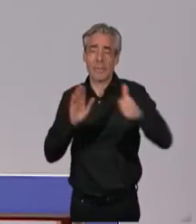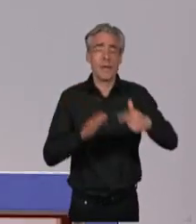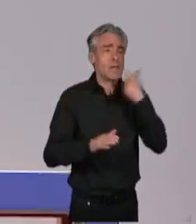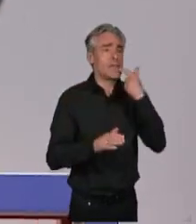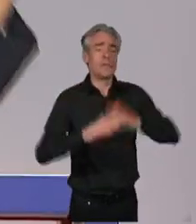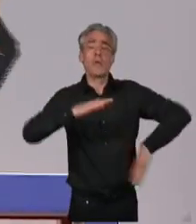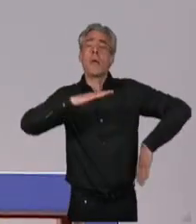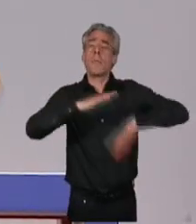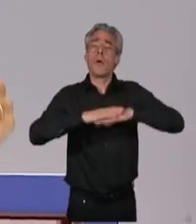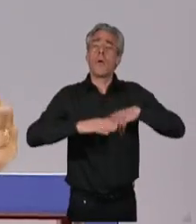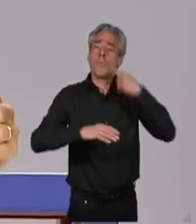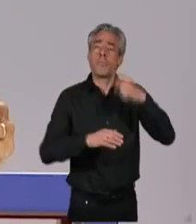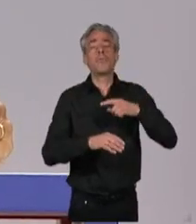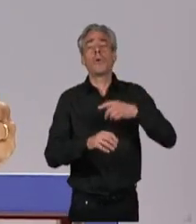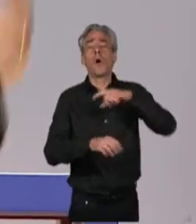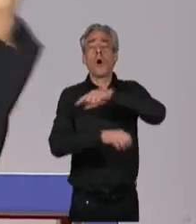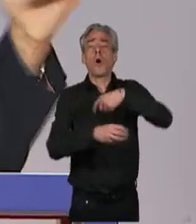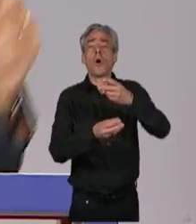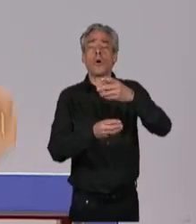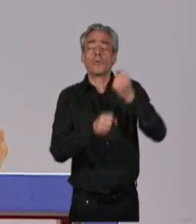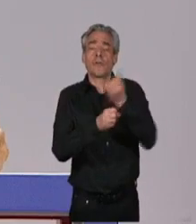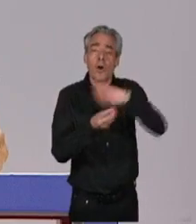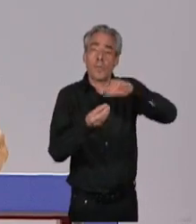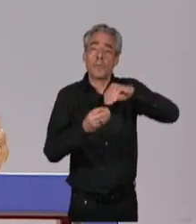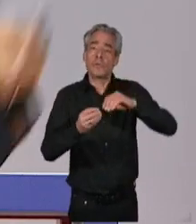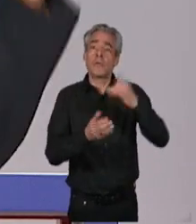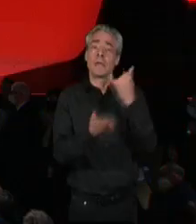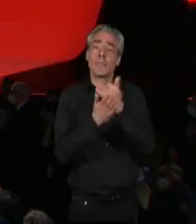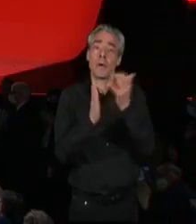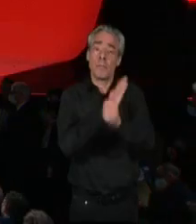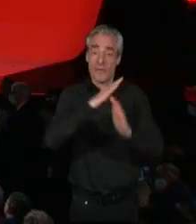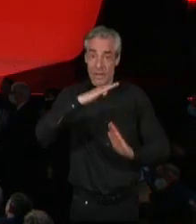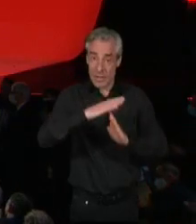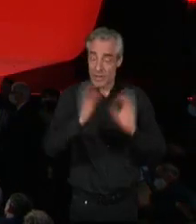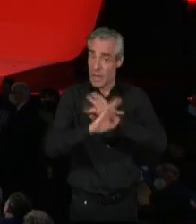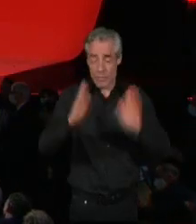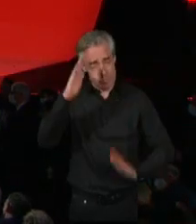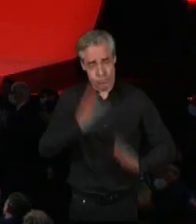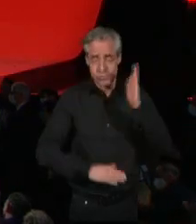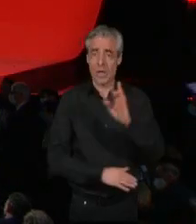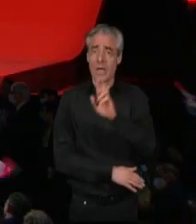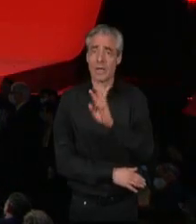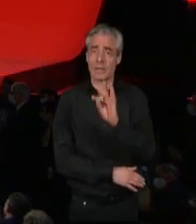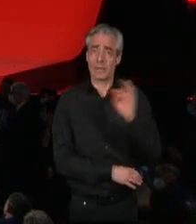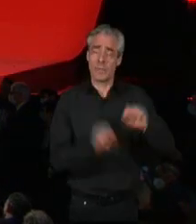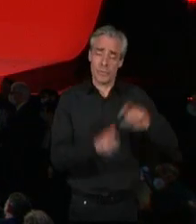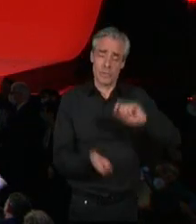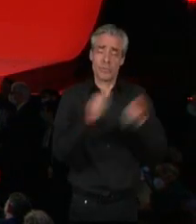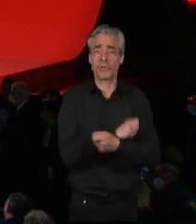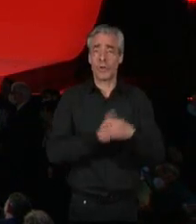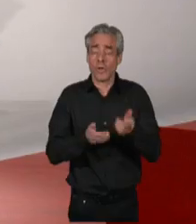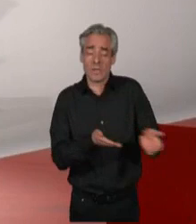de plafond pour la défiscalisation des heures supplémentaires. Les RTT pourront être transformés en salaire sans plafond